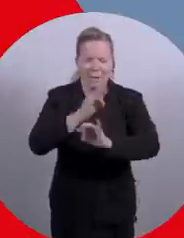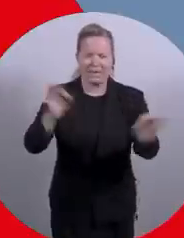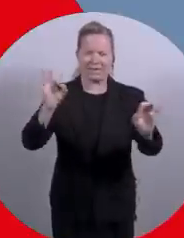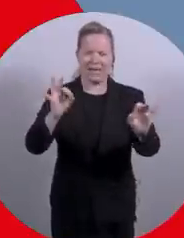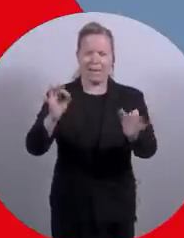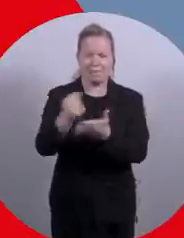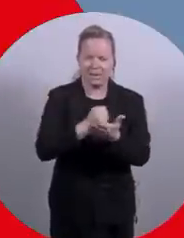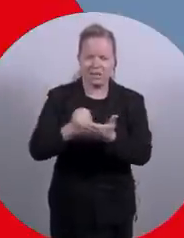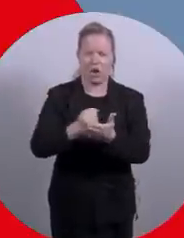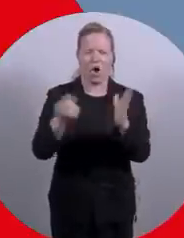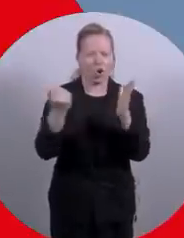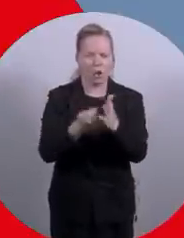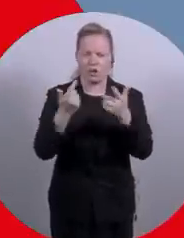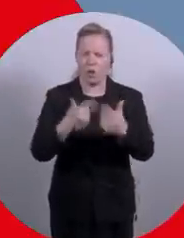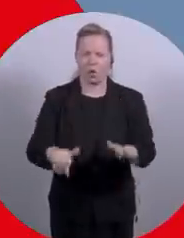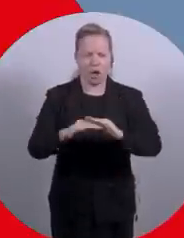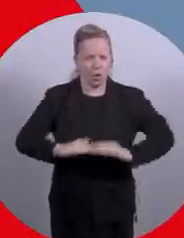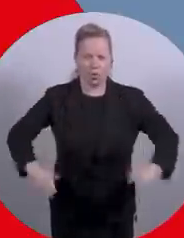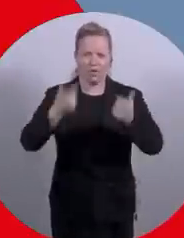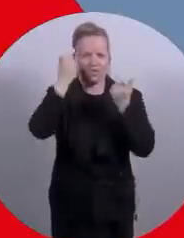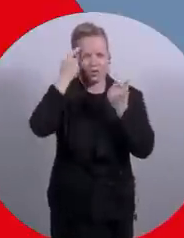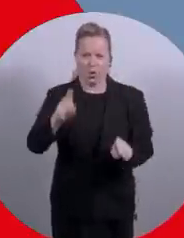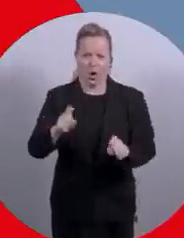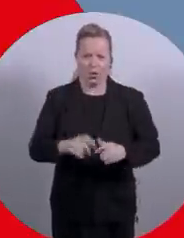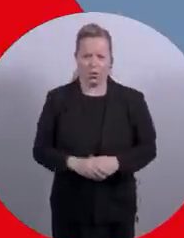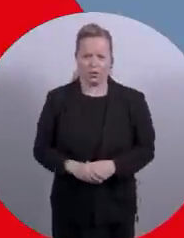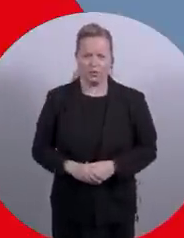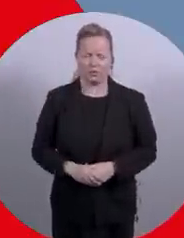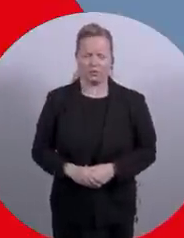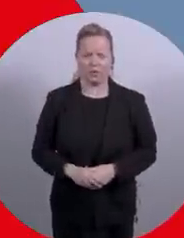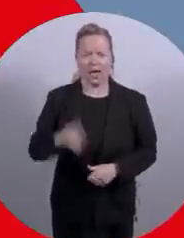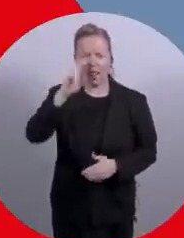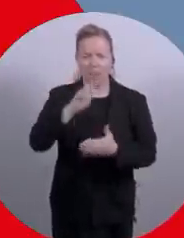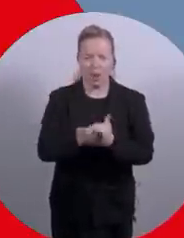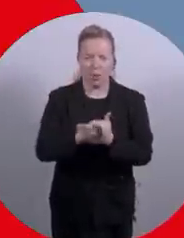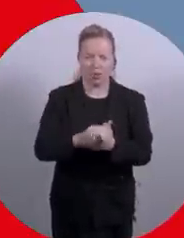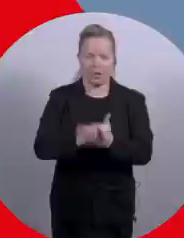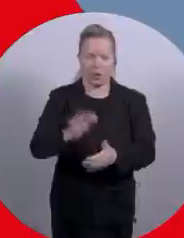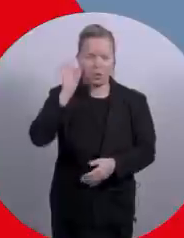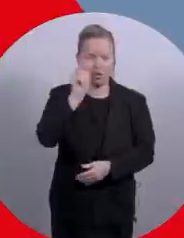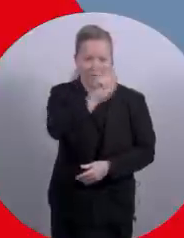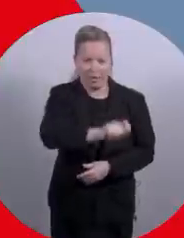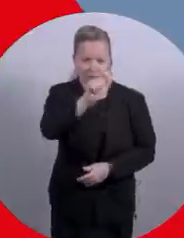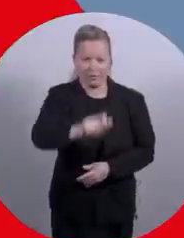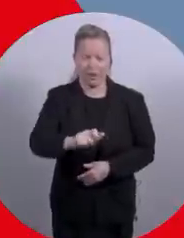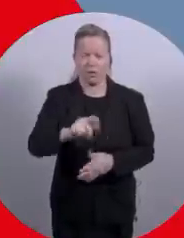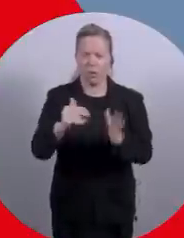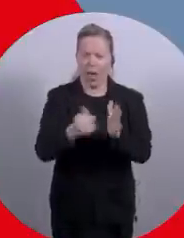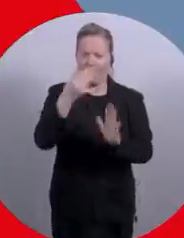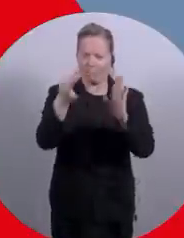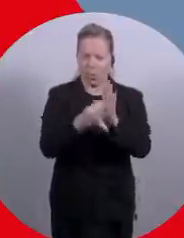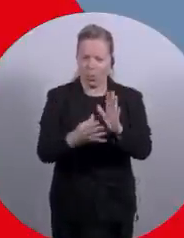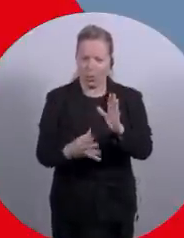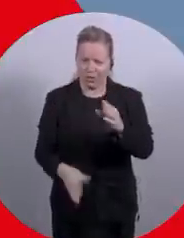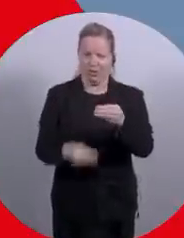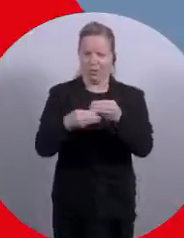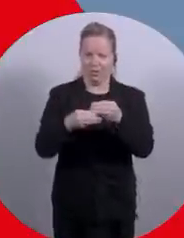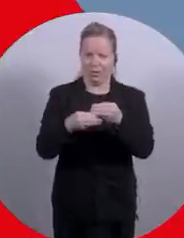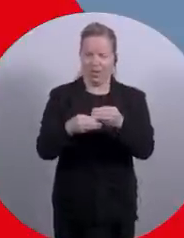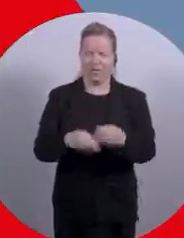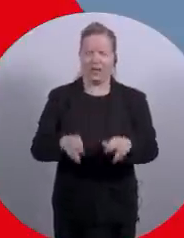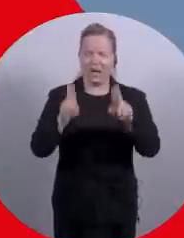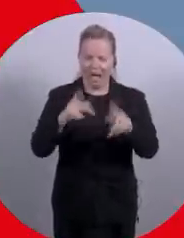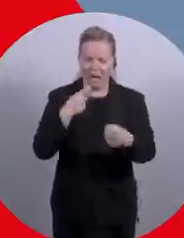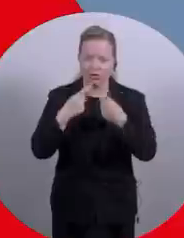Grundversicherung liebe Genossen einen genossen habe maxner human Punkte weiter haben wir um dieses rechtsprechen